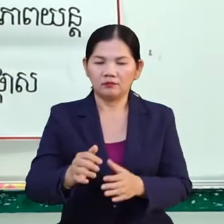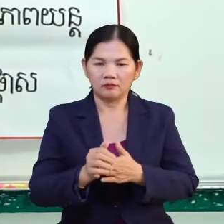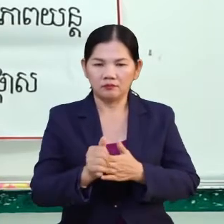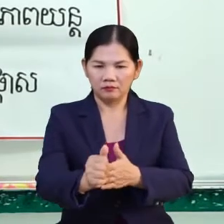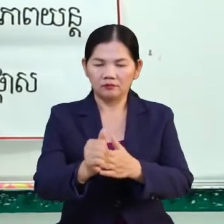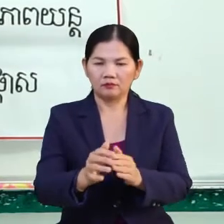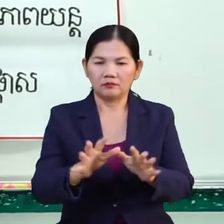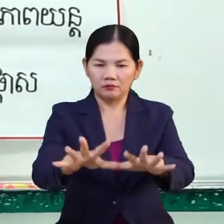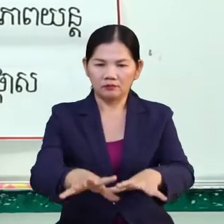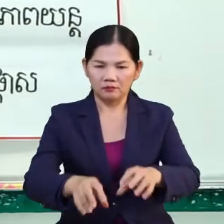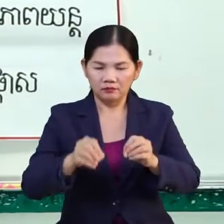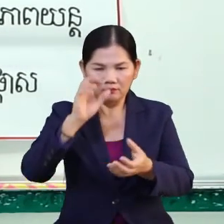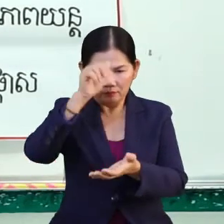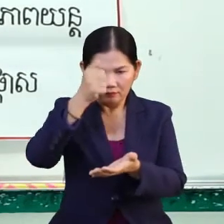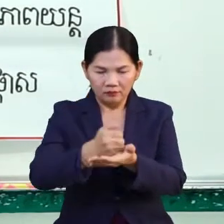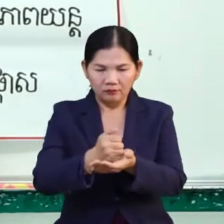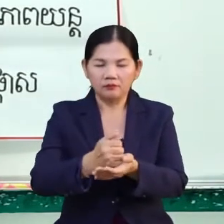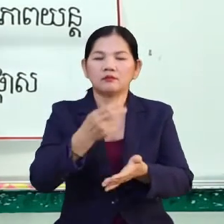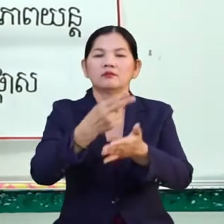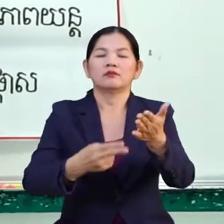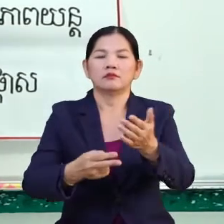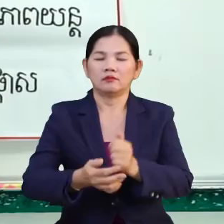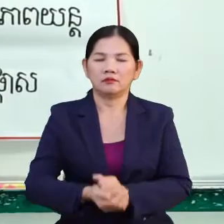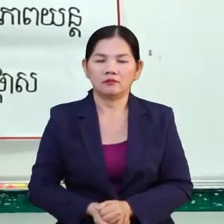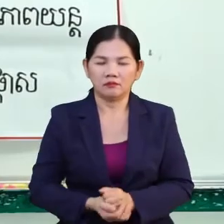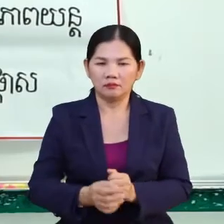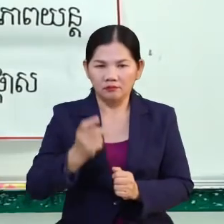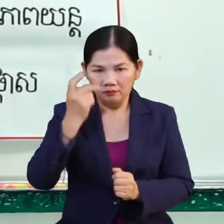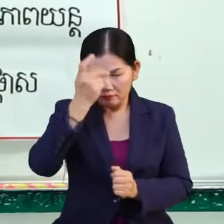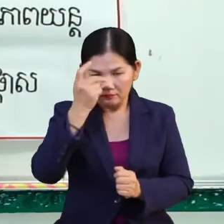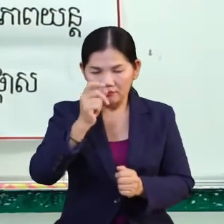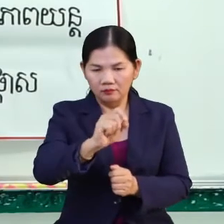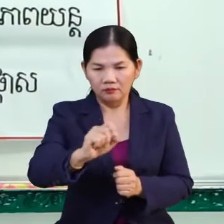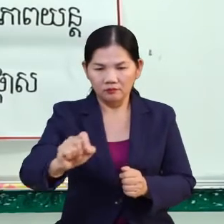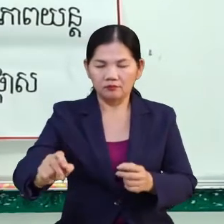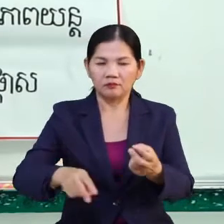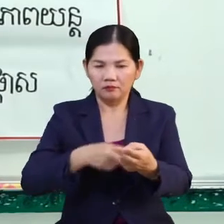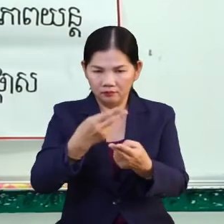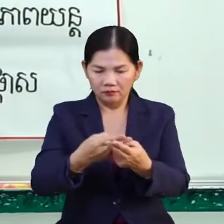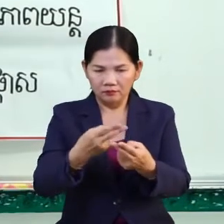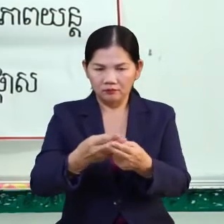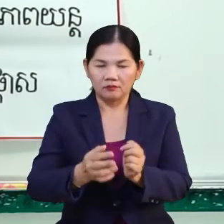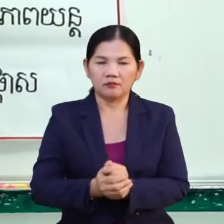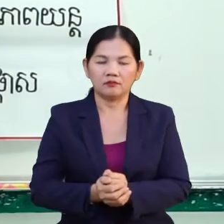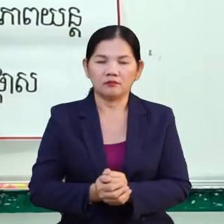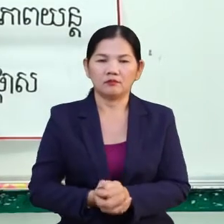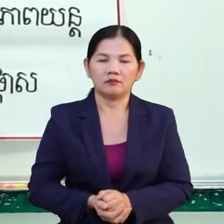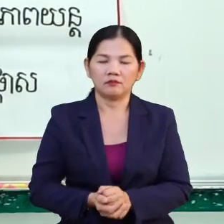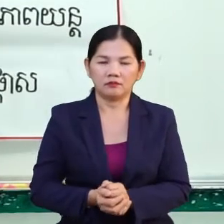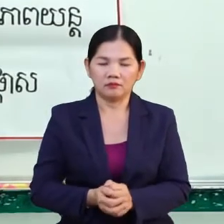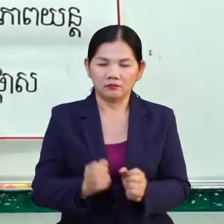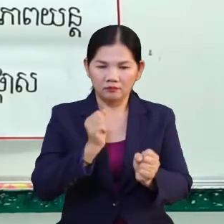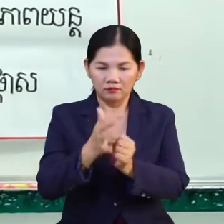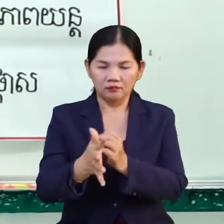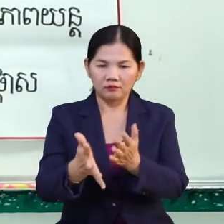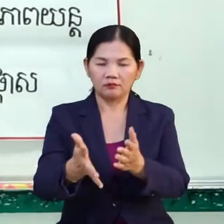ងទទួលផលដូចម្ដេចតោះចាប់ផ្ដើមគិតទាំងអស់គ្នាសរសេរនៅចម្លើយទាំងអស់គ្នាតោះចាប់ផ្ដើម